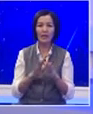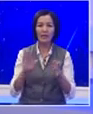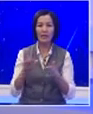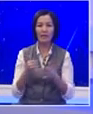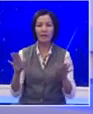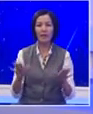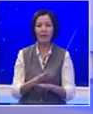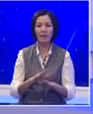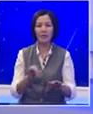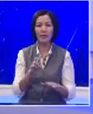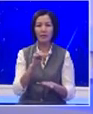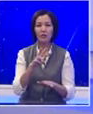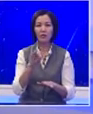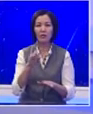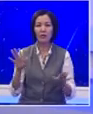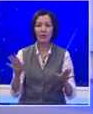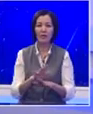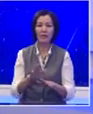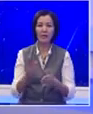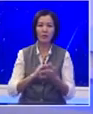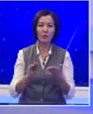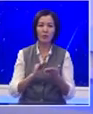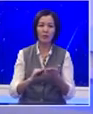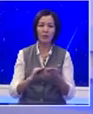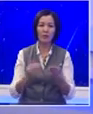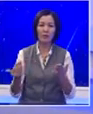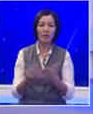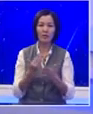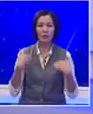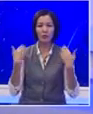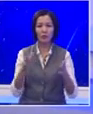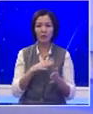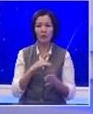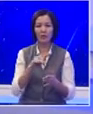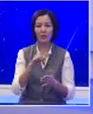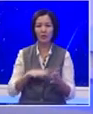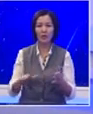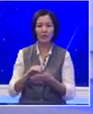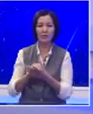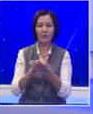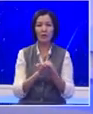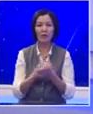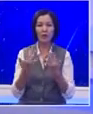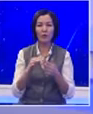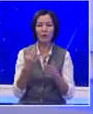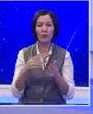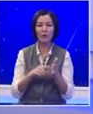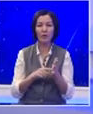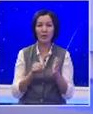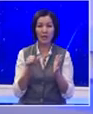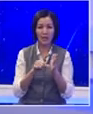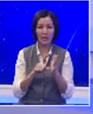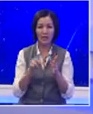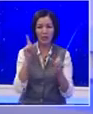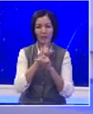болған Чернобыль маршы атты өлеңіне ән жазылып, жаңа туындының тұсауы кесілді. Іле ауданы Ынтымақ ауылындағы нөмірі 46-шы орта мектепте